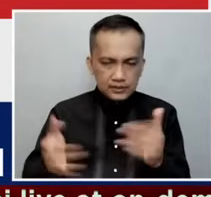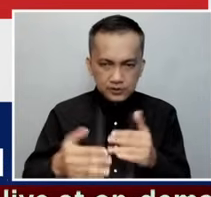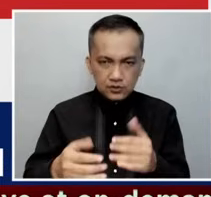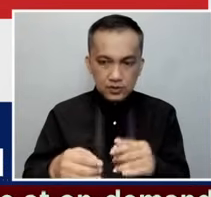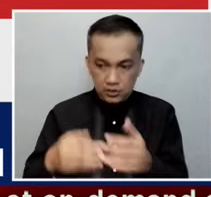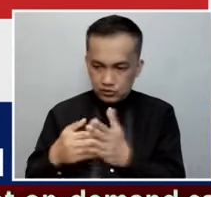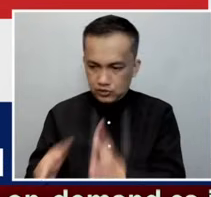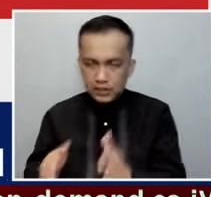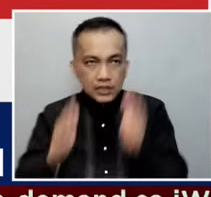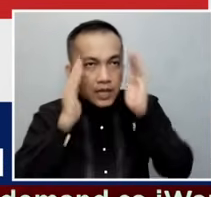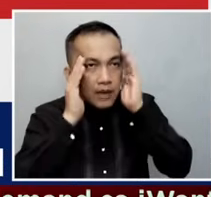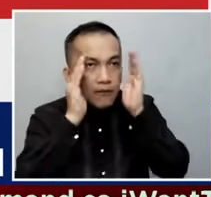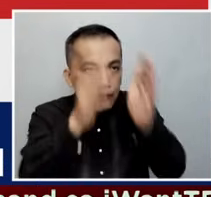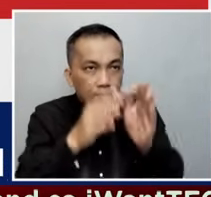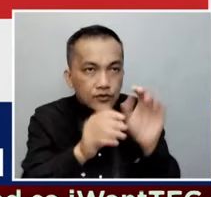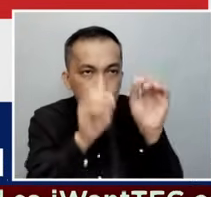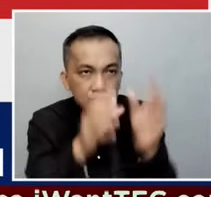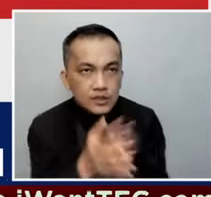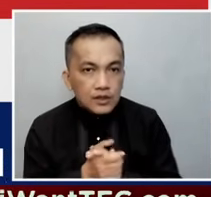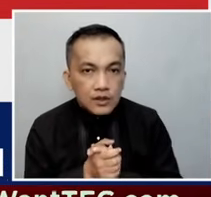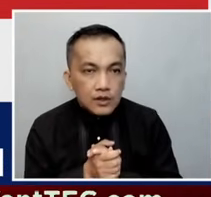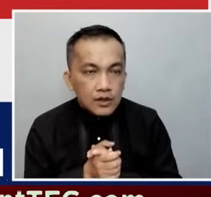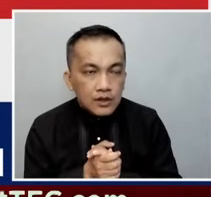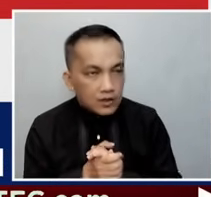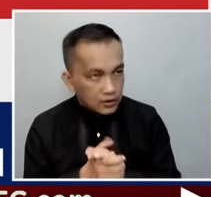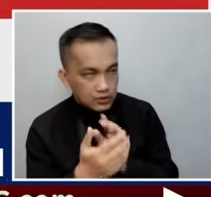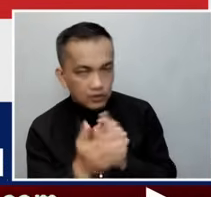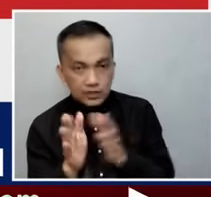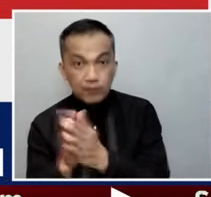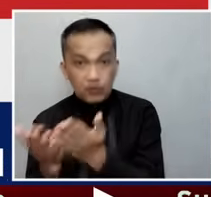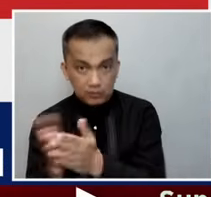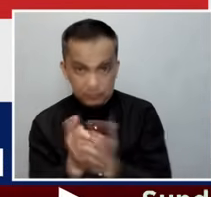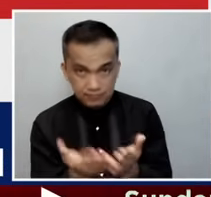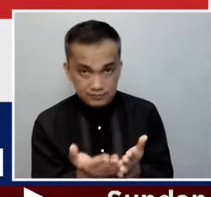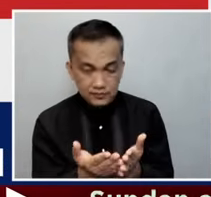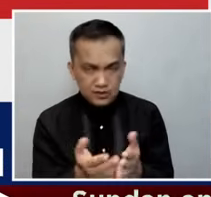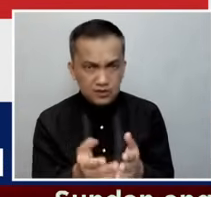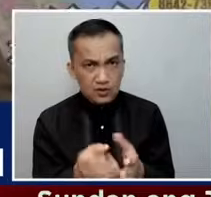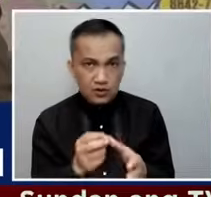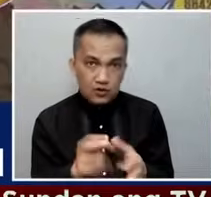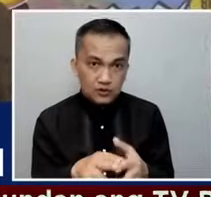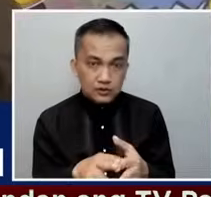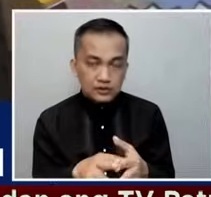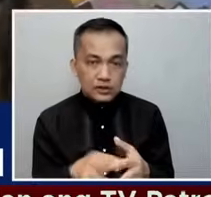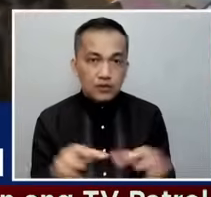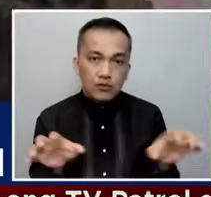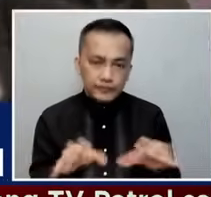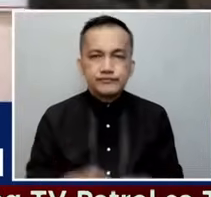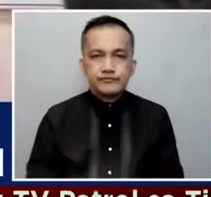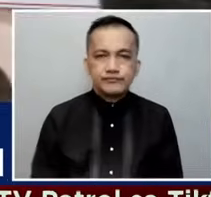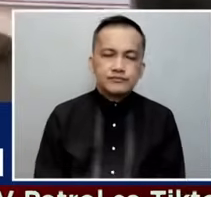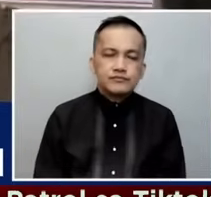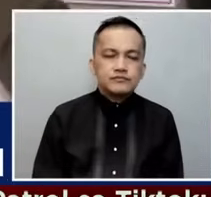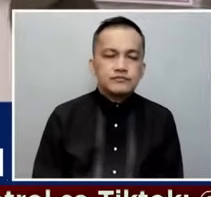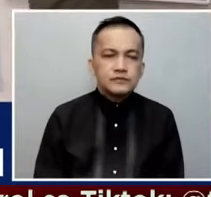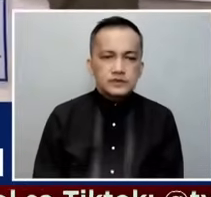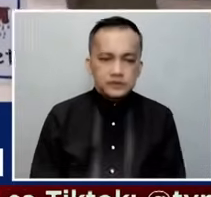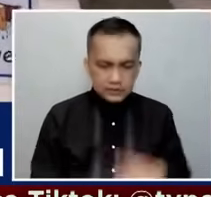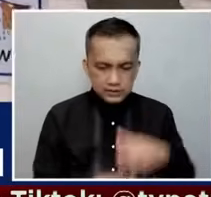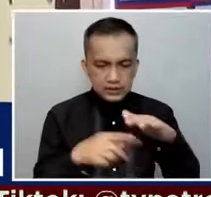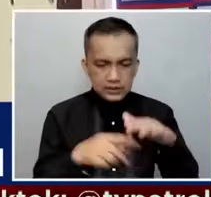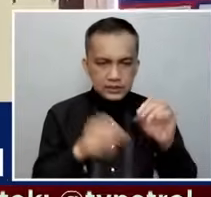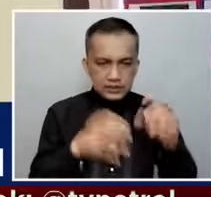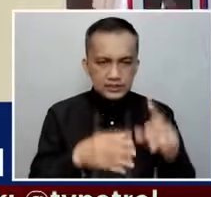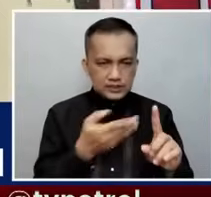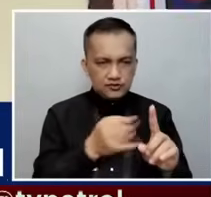estudyante ay nandoon sa teacher, sa harap, or doon sa libro, or sa ginagawa nila. Ang kinder teacher na si